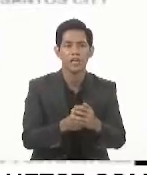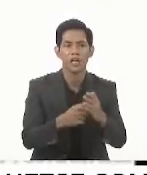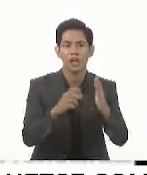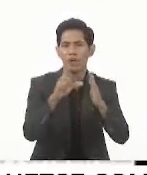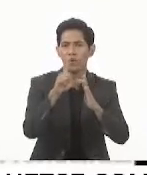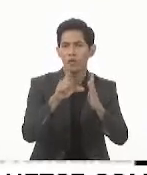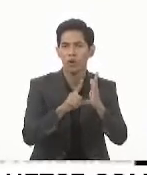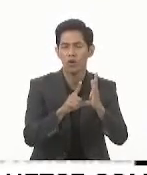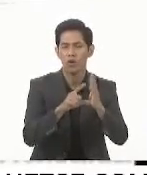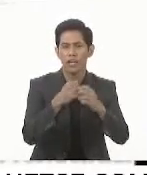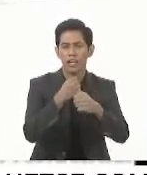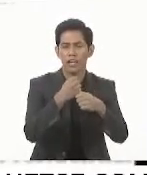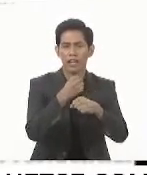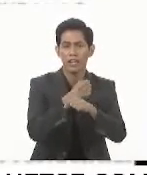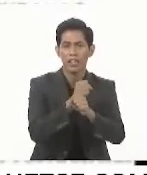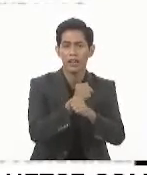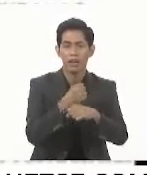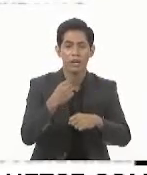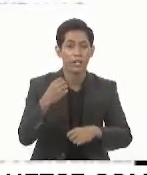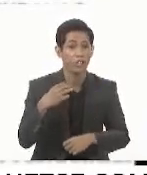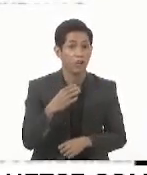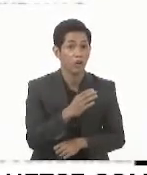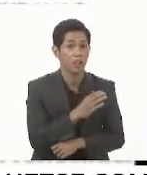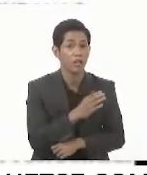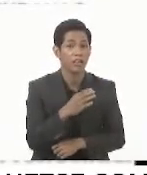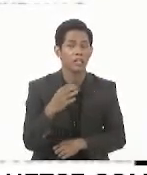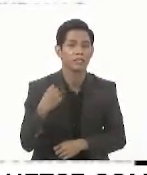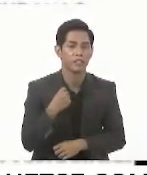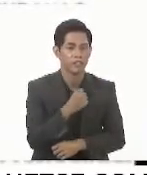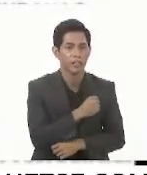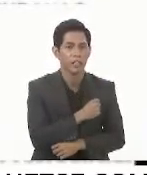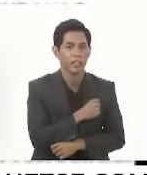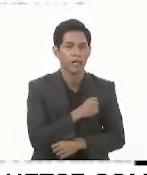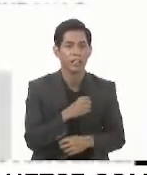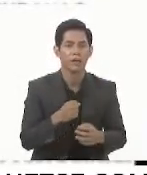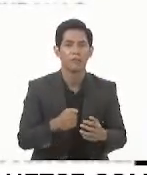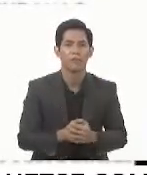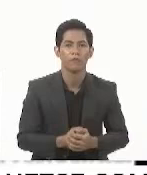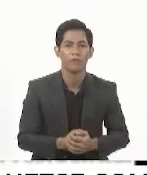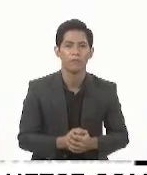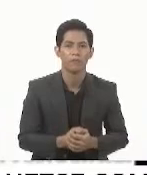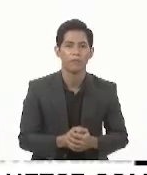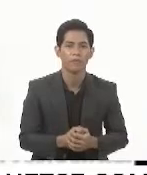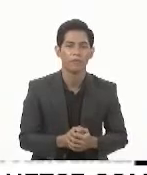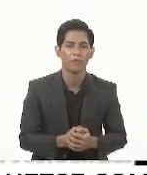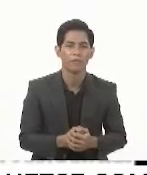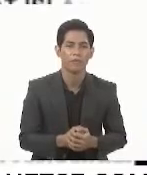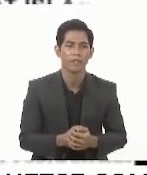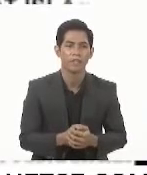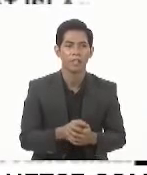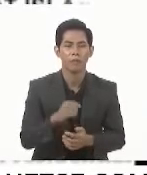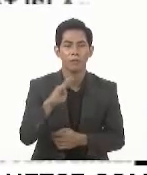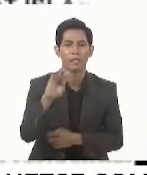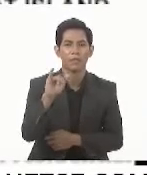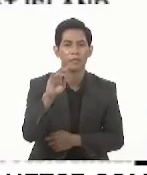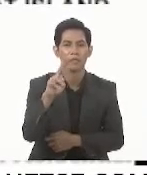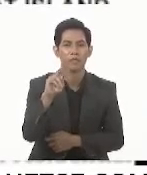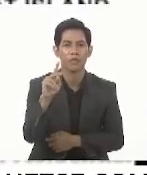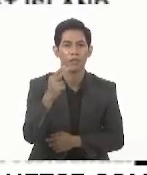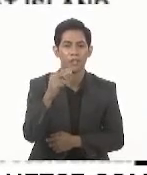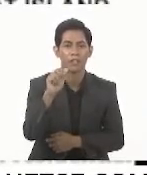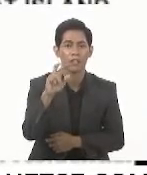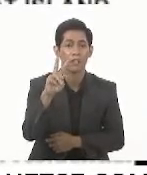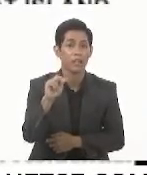ng ating Kongreso at Senado. Ito yung Bayanihan Act para sa paglaban natin